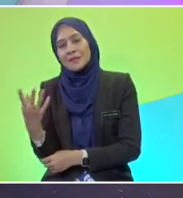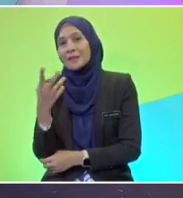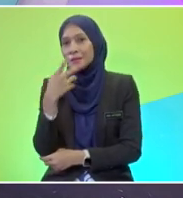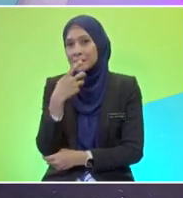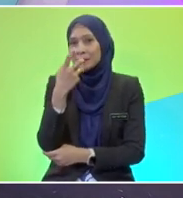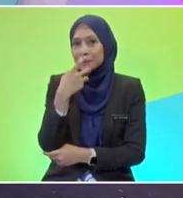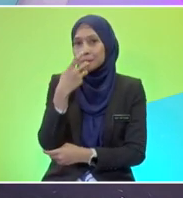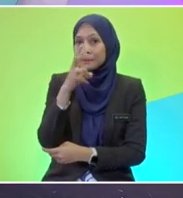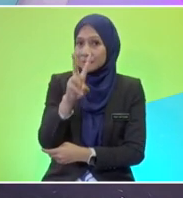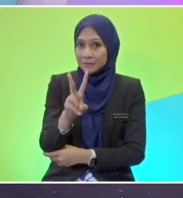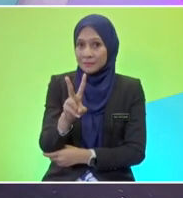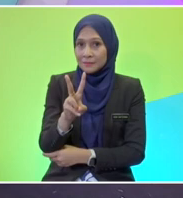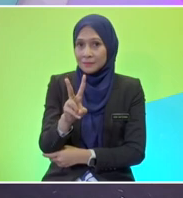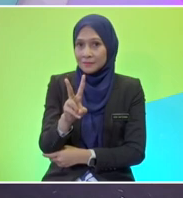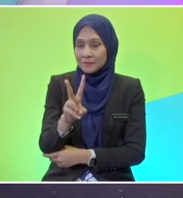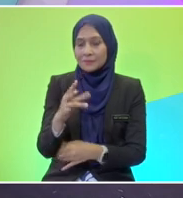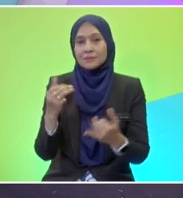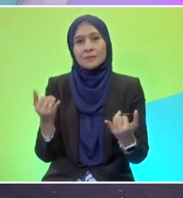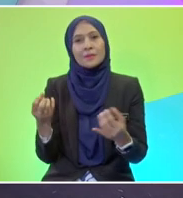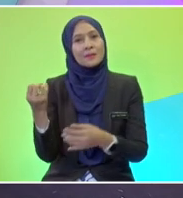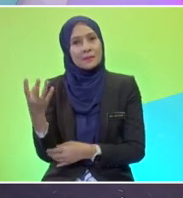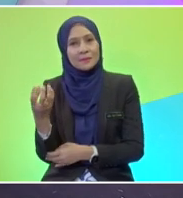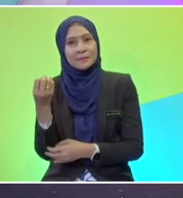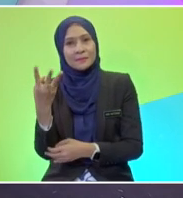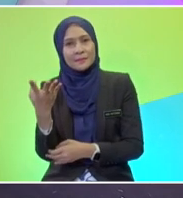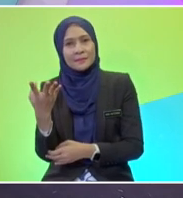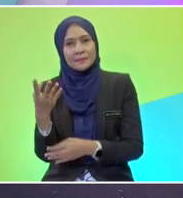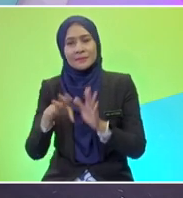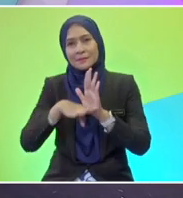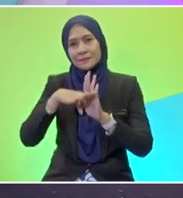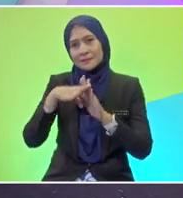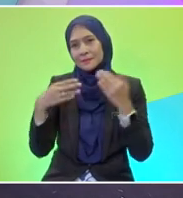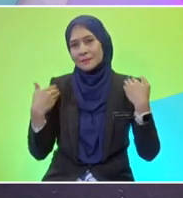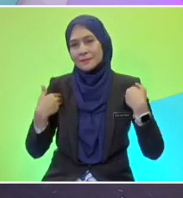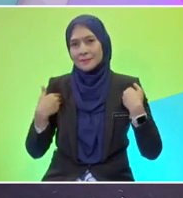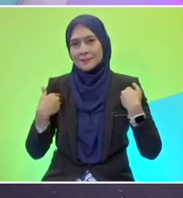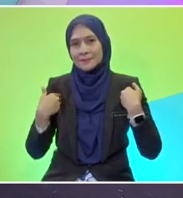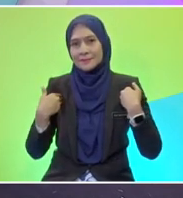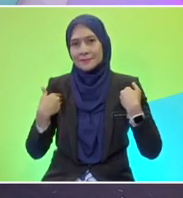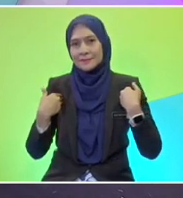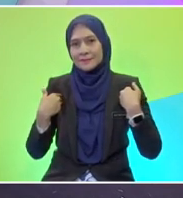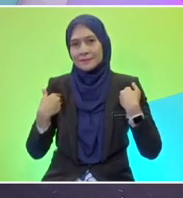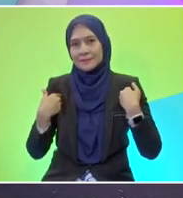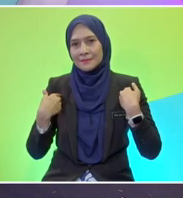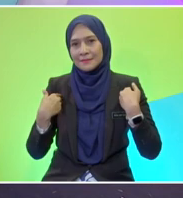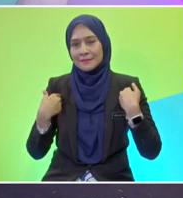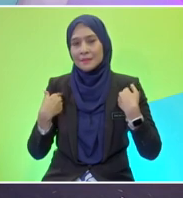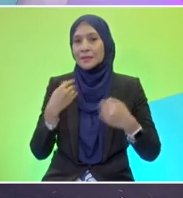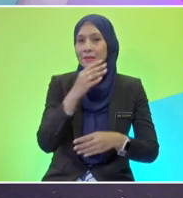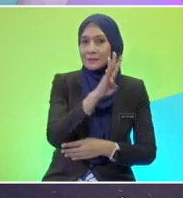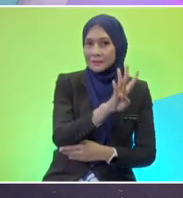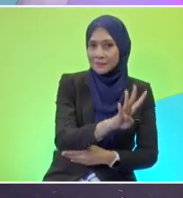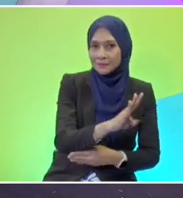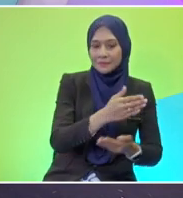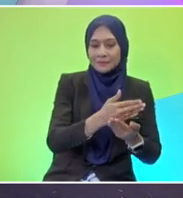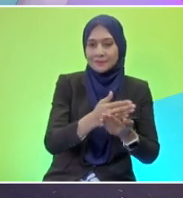Sedapnya. Berapa baki kita yang tinggal tu Kak Fikah? Dah ada jawapan di sini. Oh. Ini dah